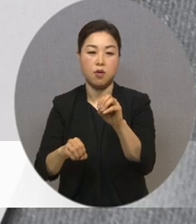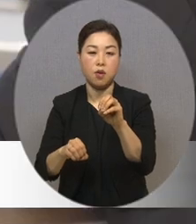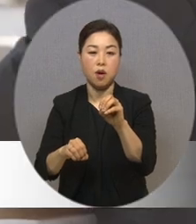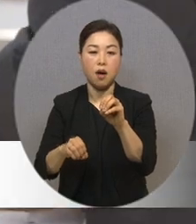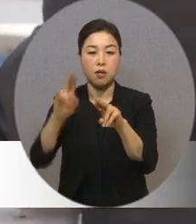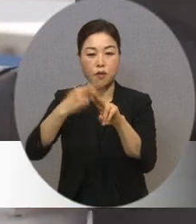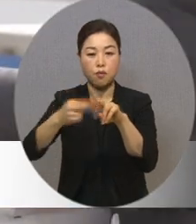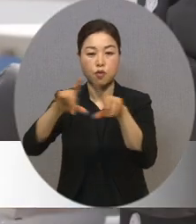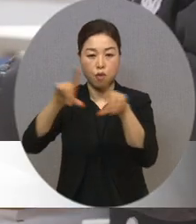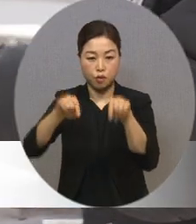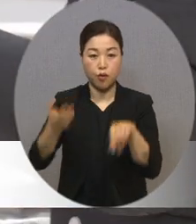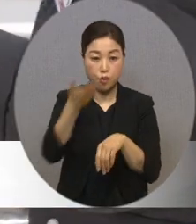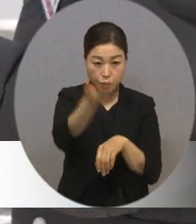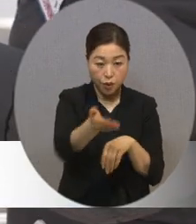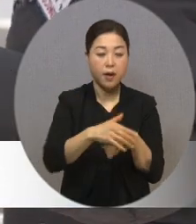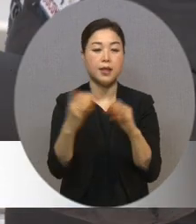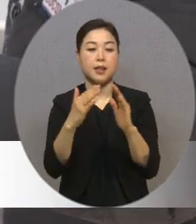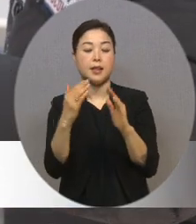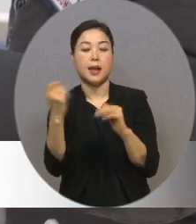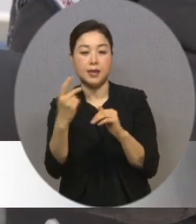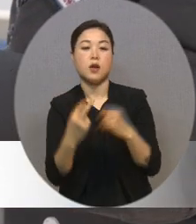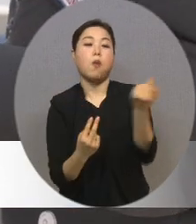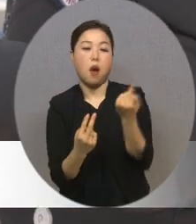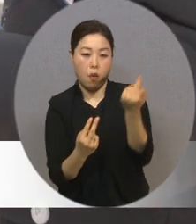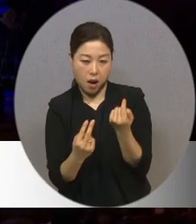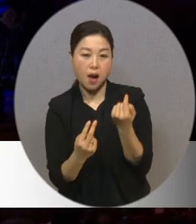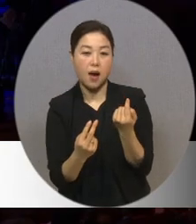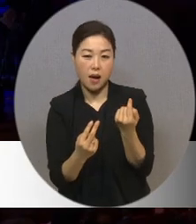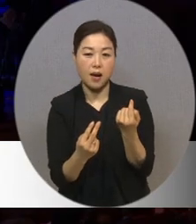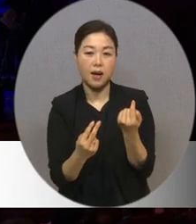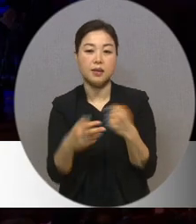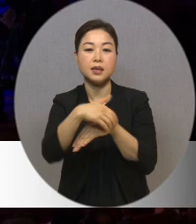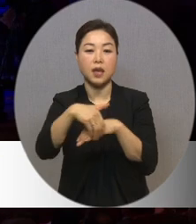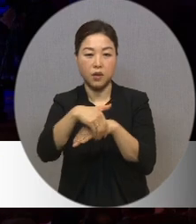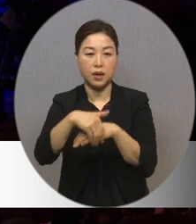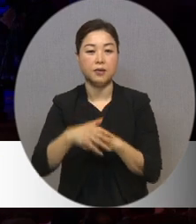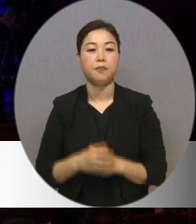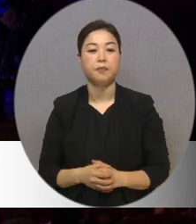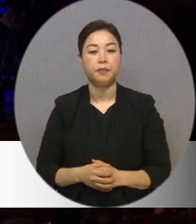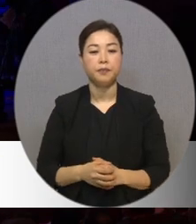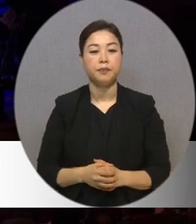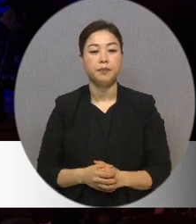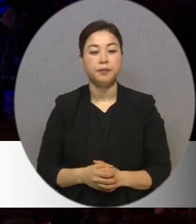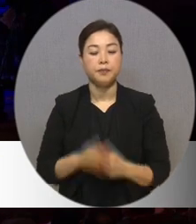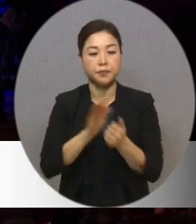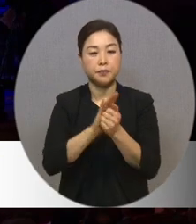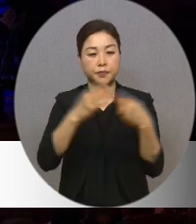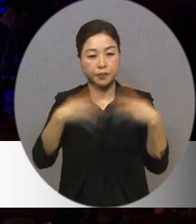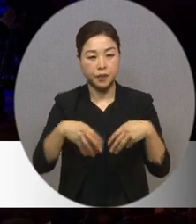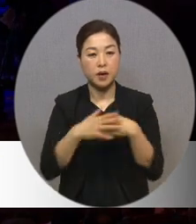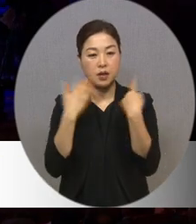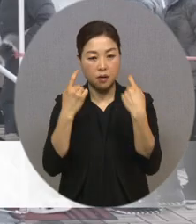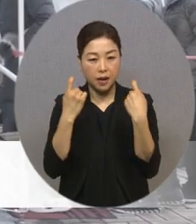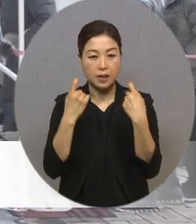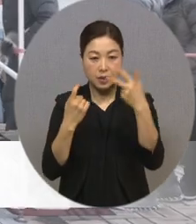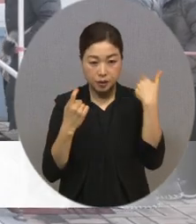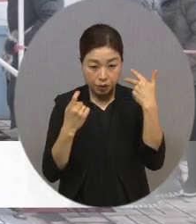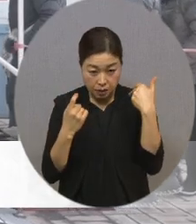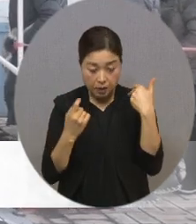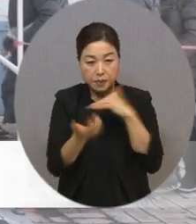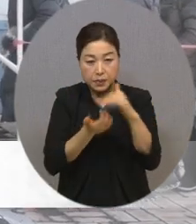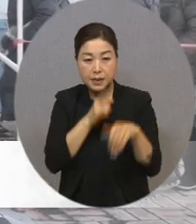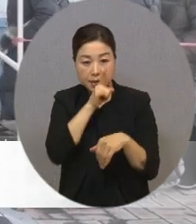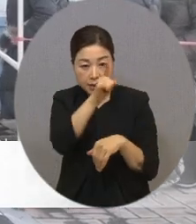돌려줘 재방문을 유도한다는 구상입니다. 지원 조건은 여행 일주일 전 사전 신청,